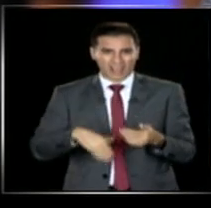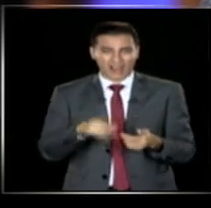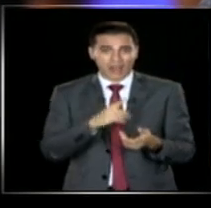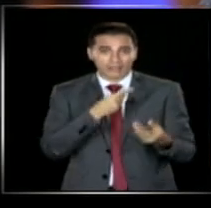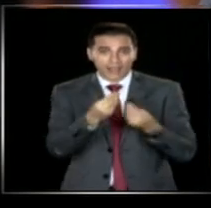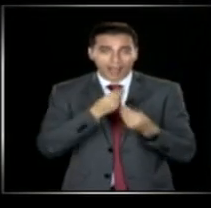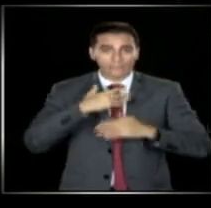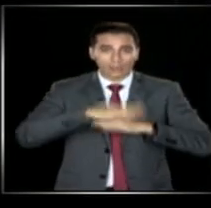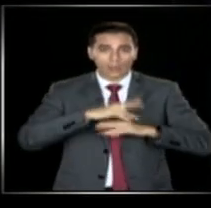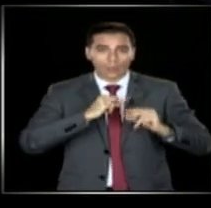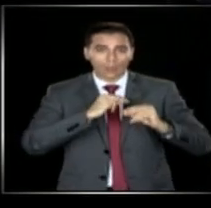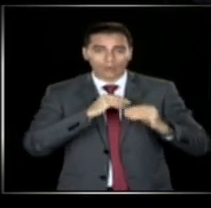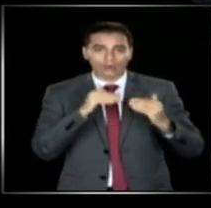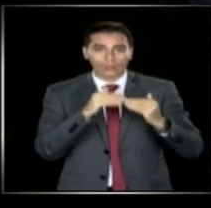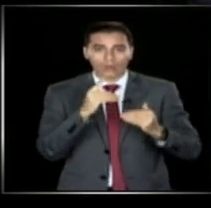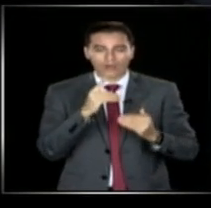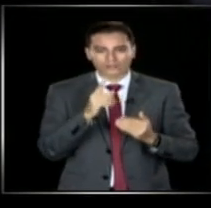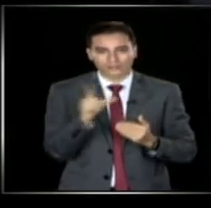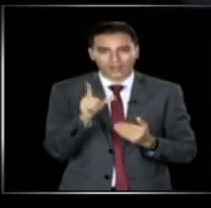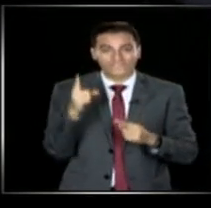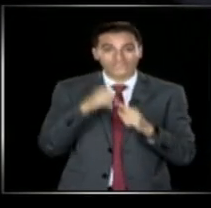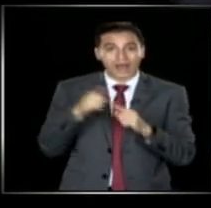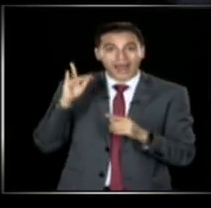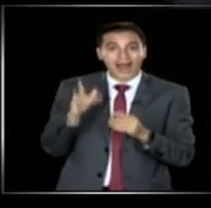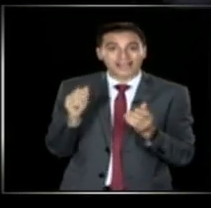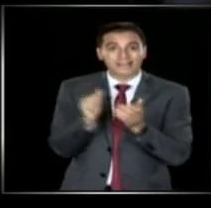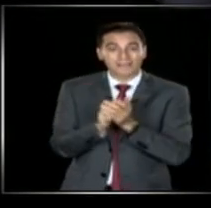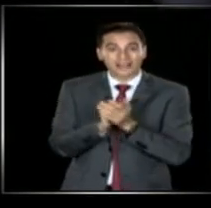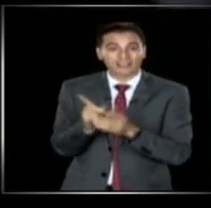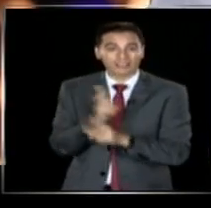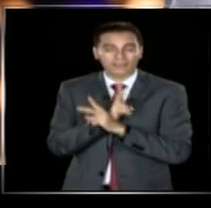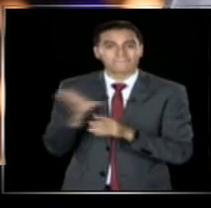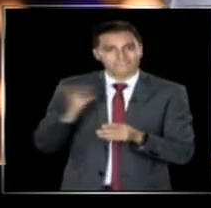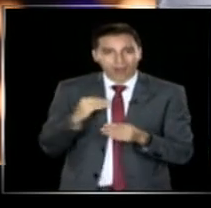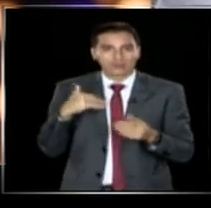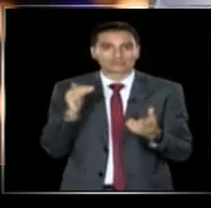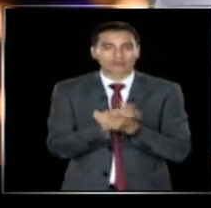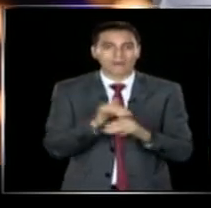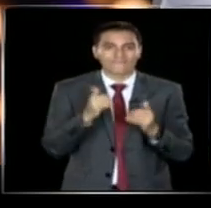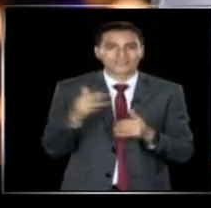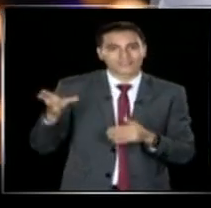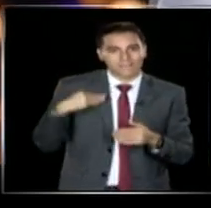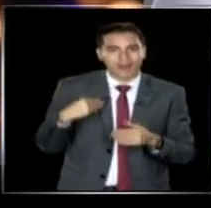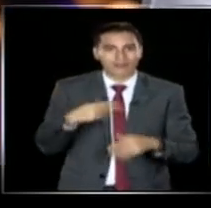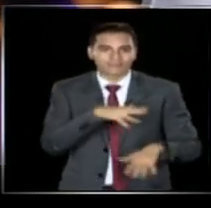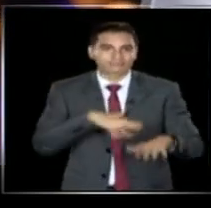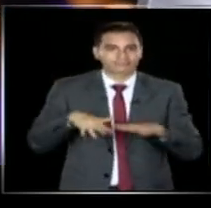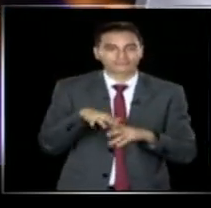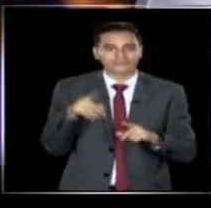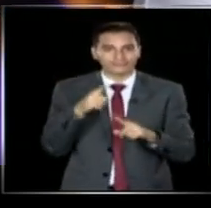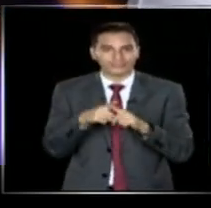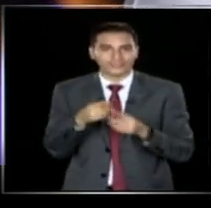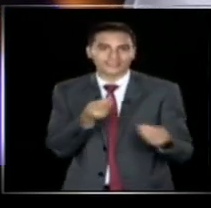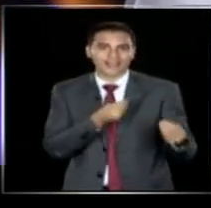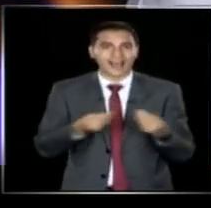مثالي أصلا. بخرجه مع صحابي لو هو مثلا قاعد في البيت زهقان بيخرج معايا مع صحابي. عادة لما بيخرج معايا انا وصحابي يعني هو بياخد الجو مني